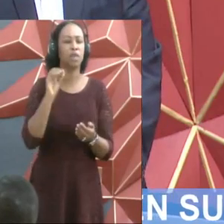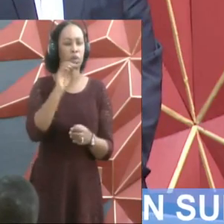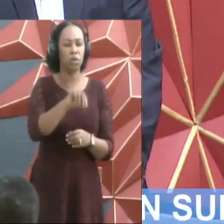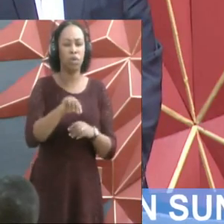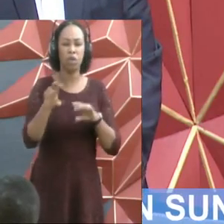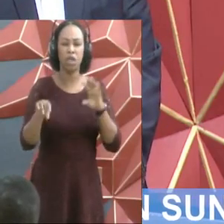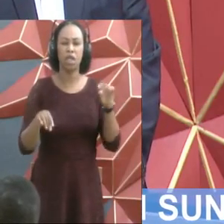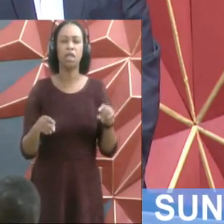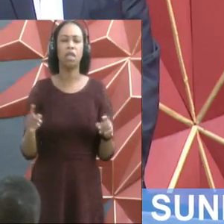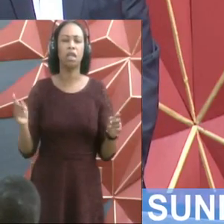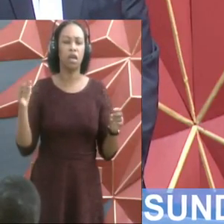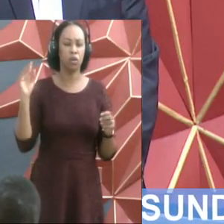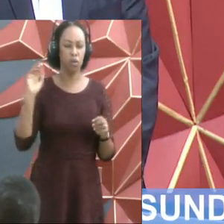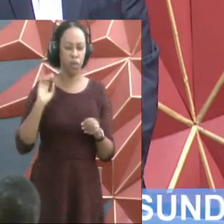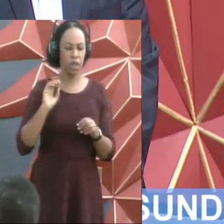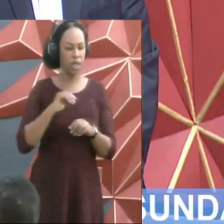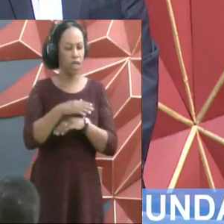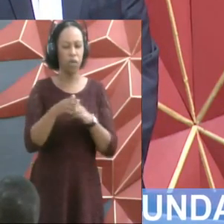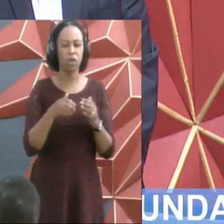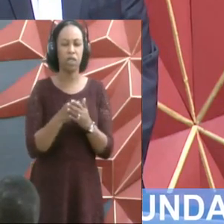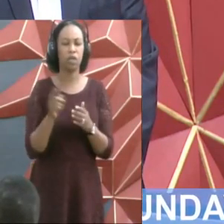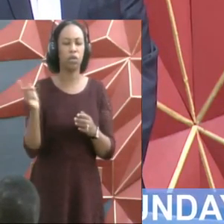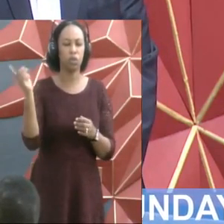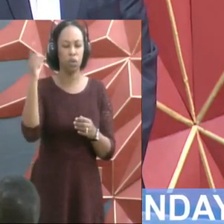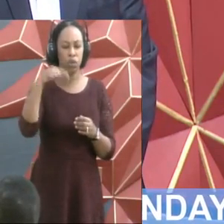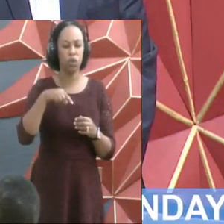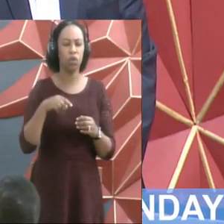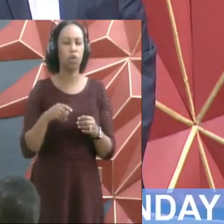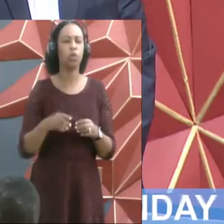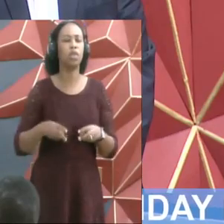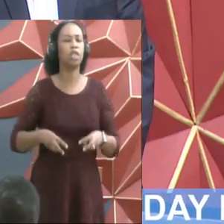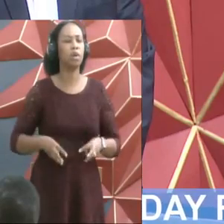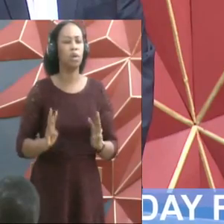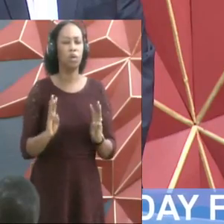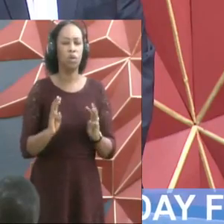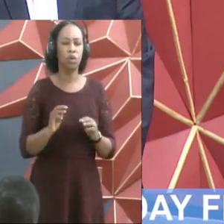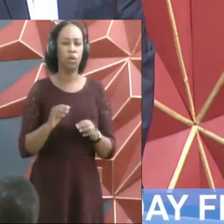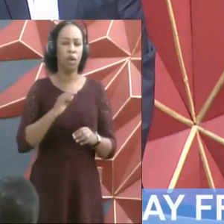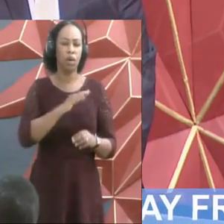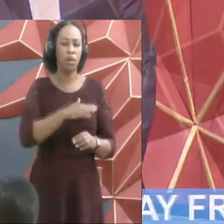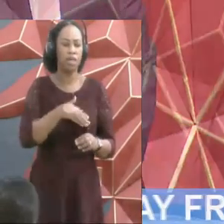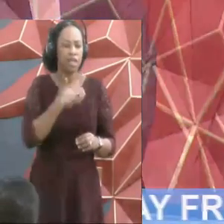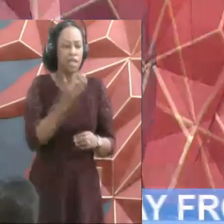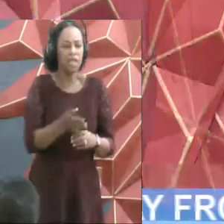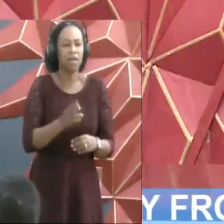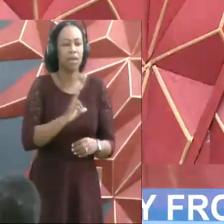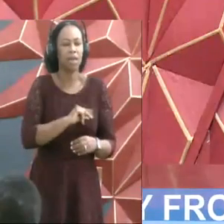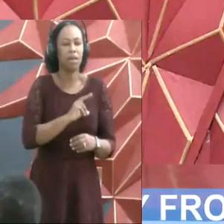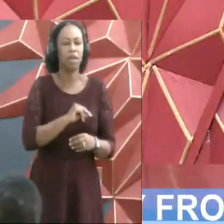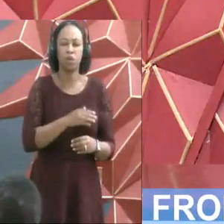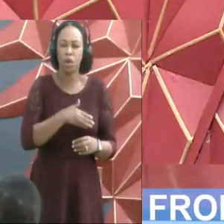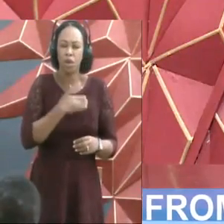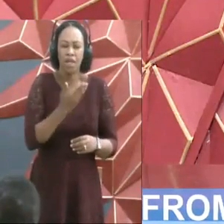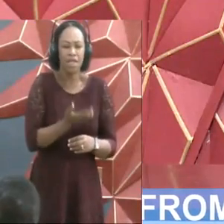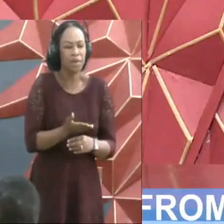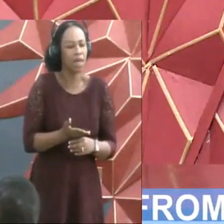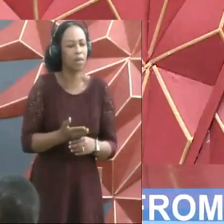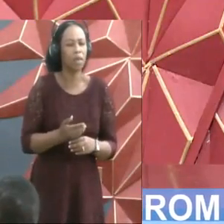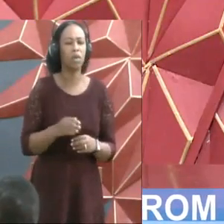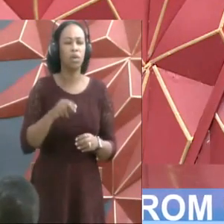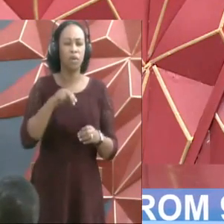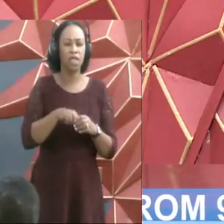uko turi. Utubabarire. Utubabarire ibyaha byacu. Utubabarire ibicumuro byacu. Maze mu izina ryawe Yesu